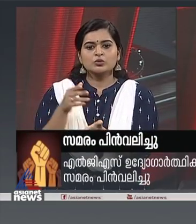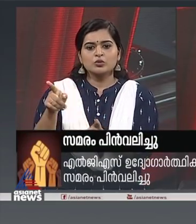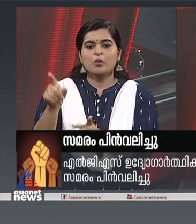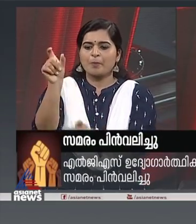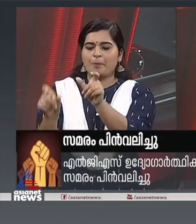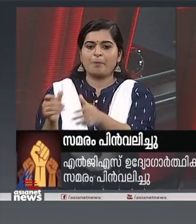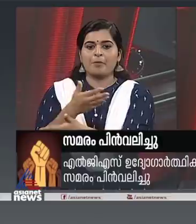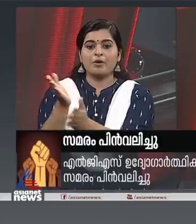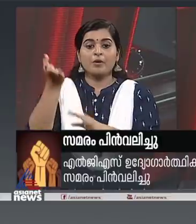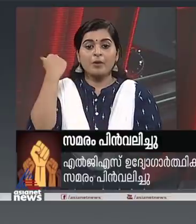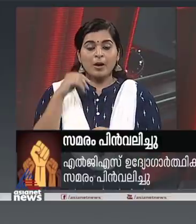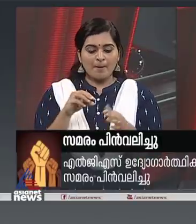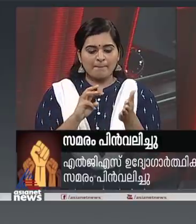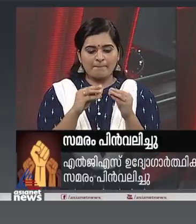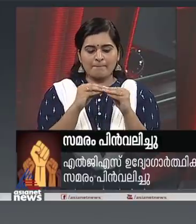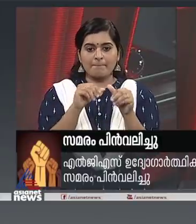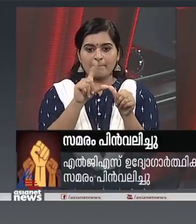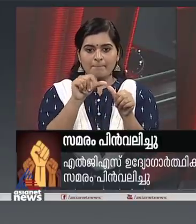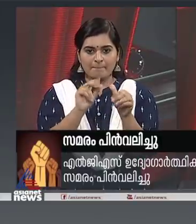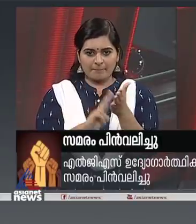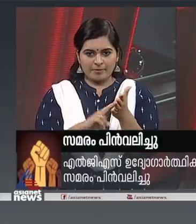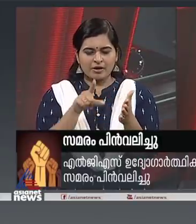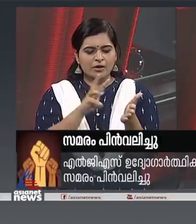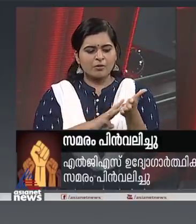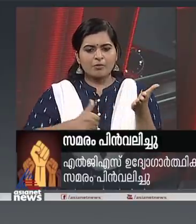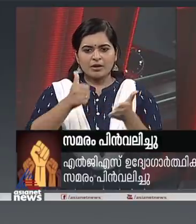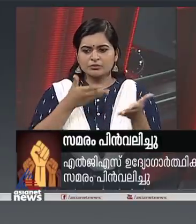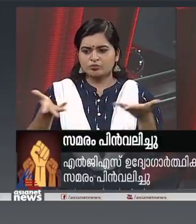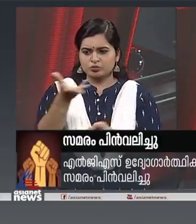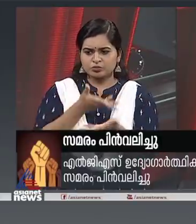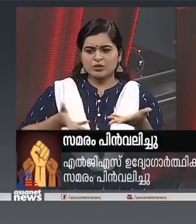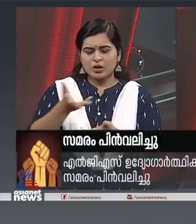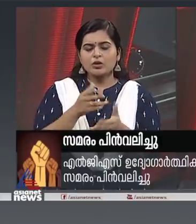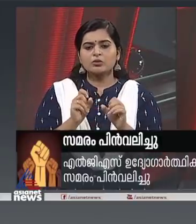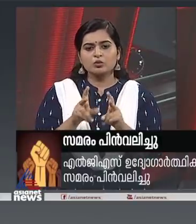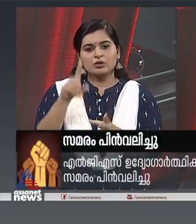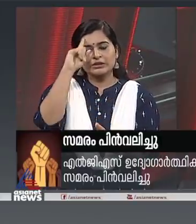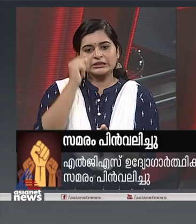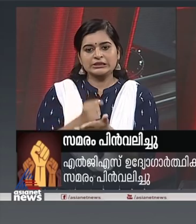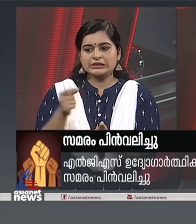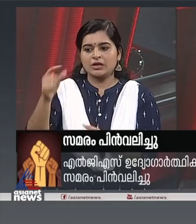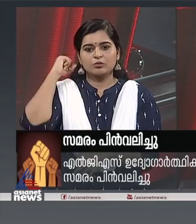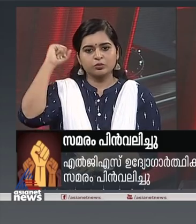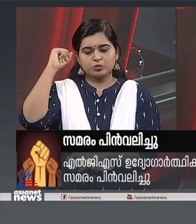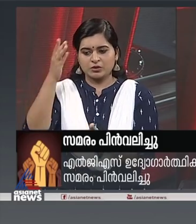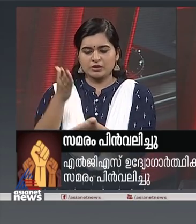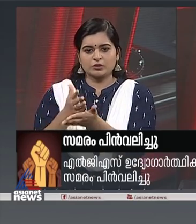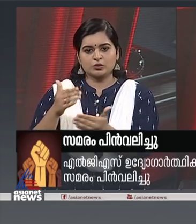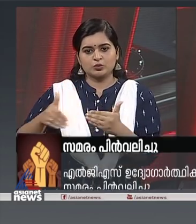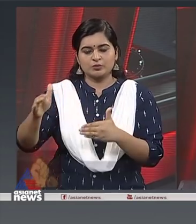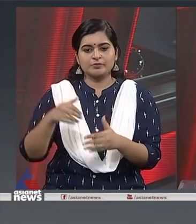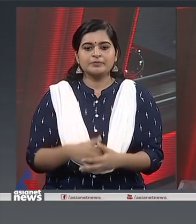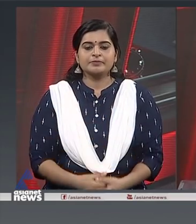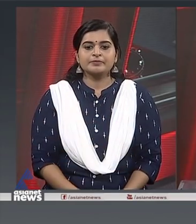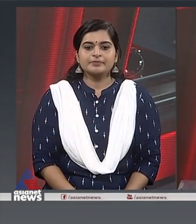ചർച്ചയിലെ ഉറപ്പുകളെ തുടർന്നാണ് തീരുമാനം. ജോലി സമയം കുറയ്ക്കുന്നതിലും പുതിയ തസ്തികകൾ ഇപ്പോഴത്തെ പട്ടികയിൽ നിന്ന് നിയമനം നൽകാമെന്ന ഉറപ്പ്